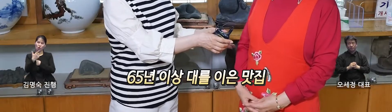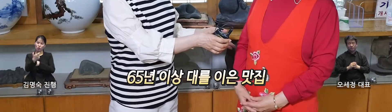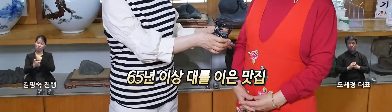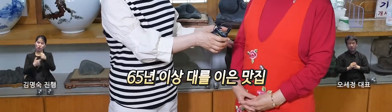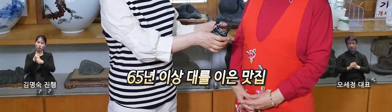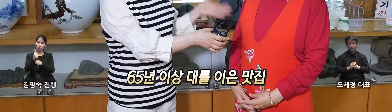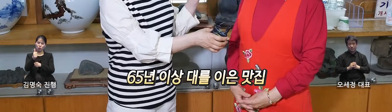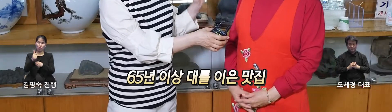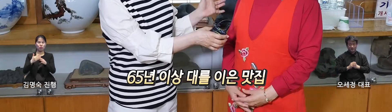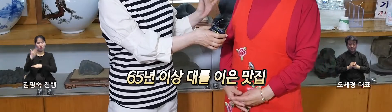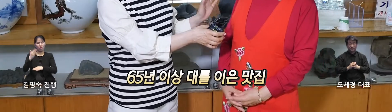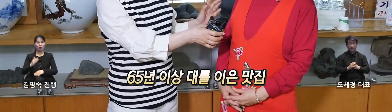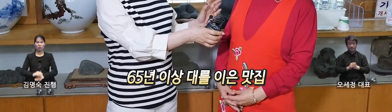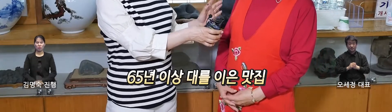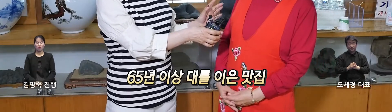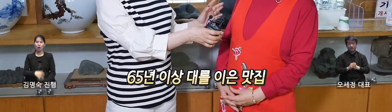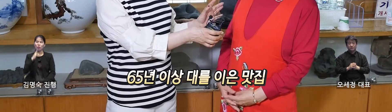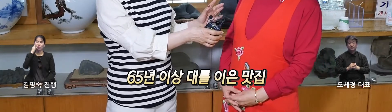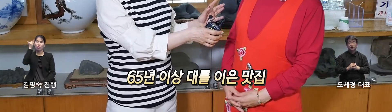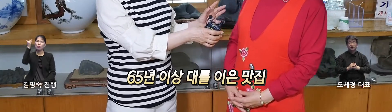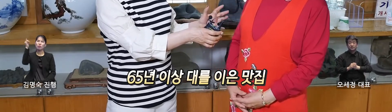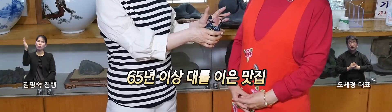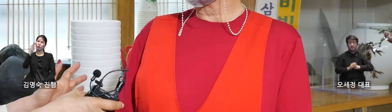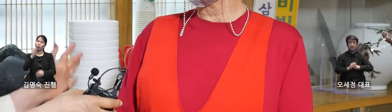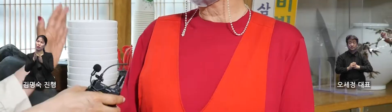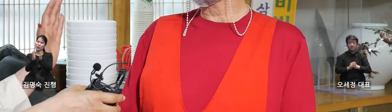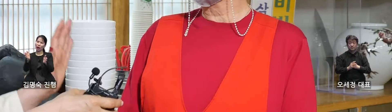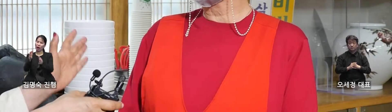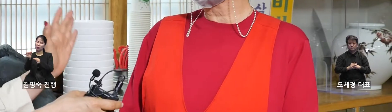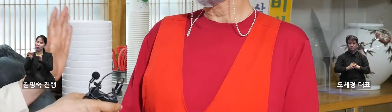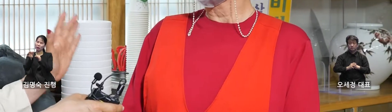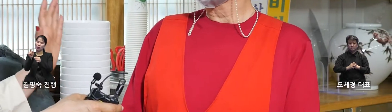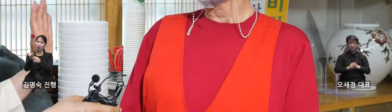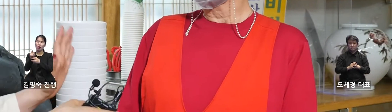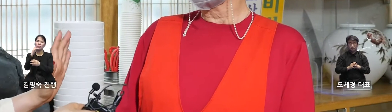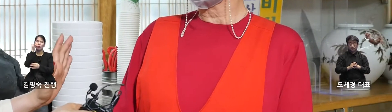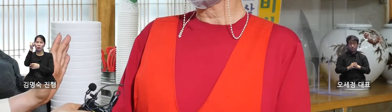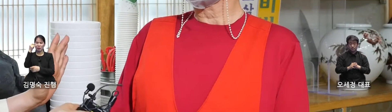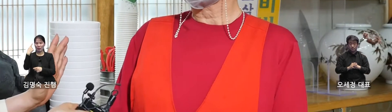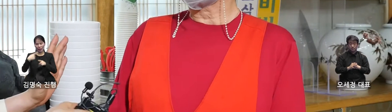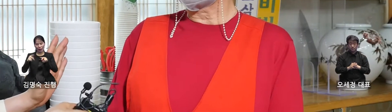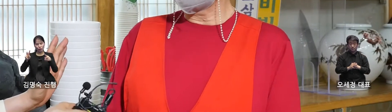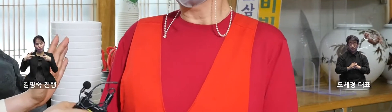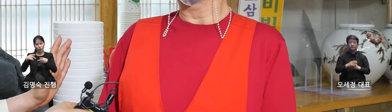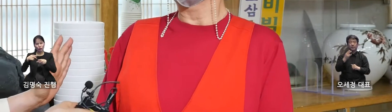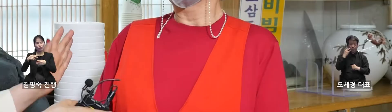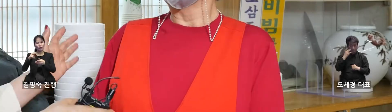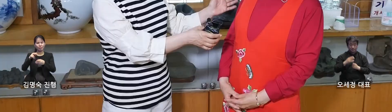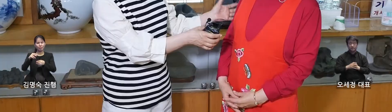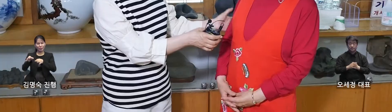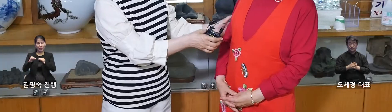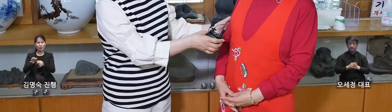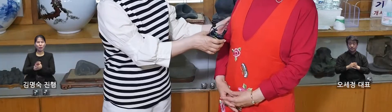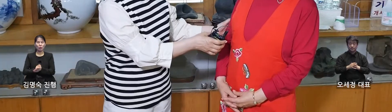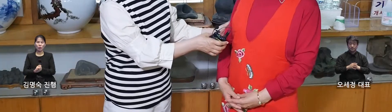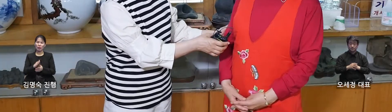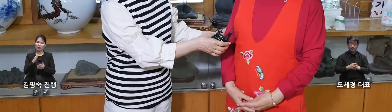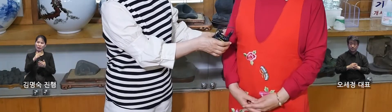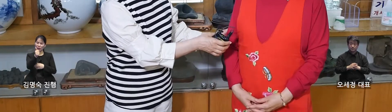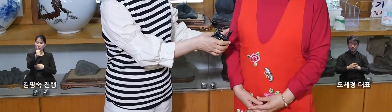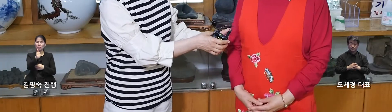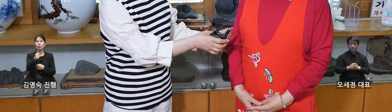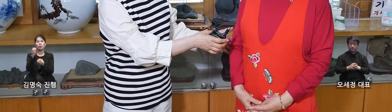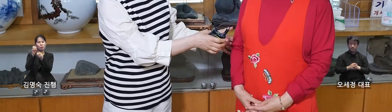거네요. 네, 네, 네. 그러면 부모님 때부터면은 그때부터 부모님이 칼국수 하시고 네. 그러면 사장님이 몇